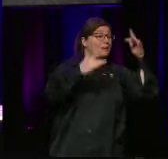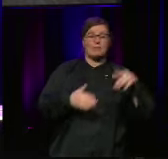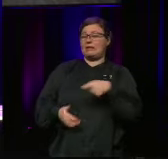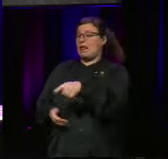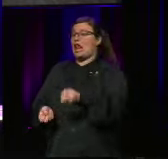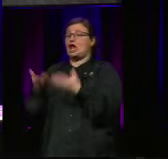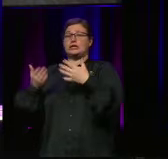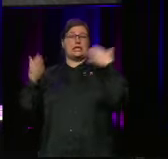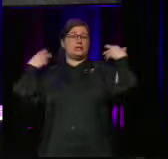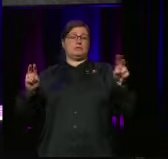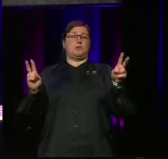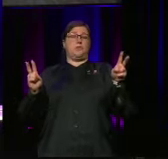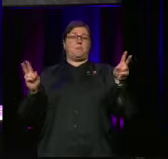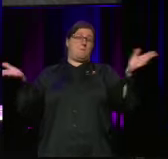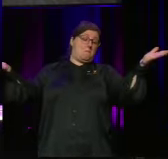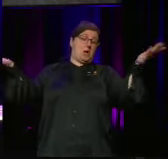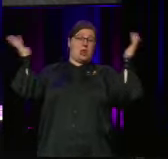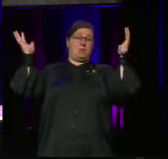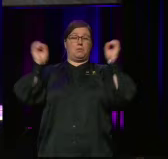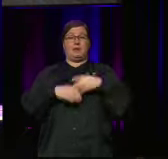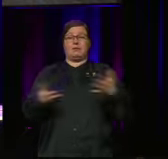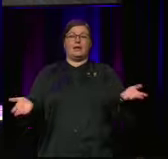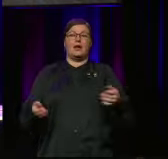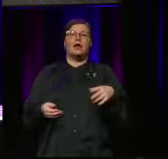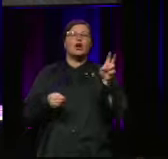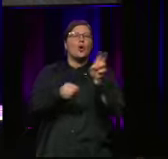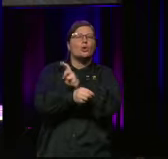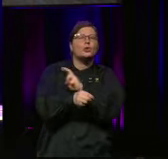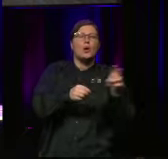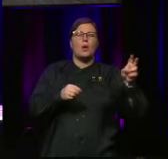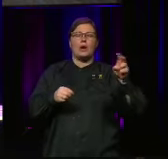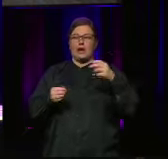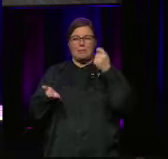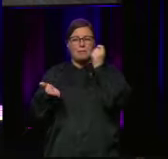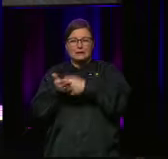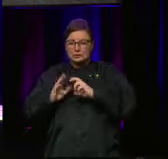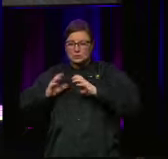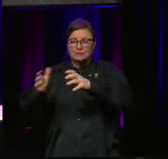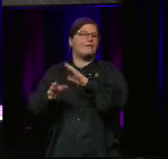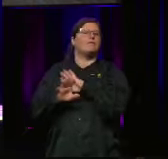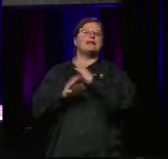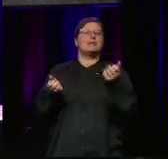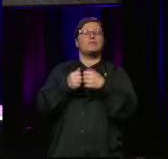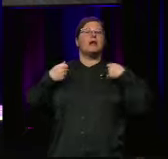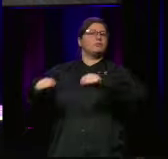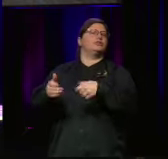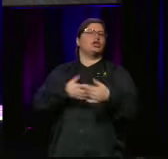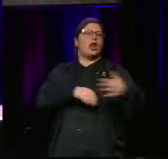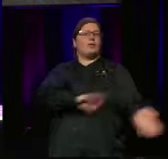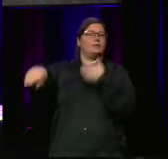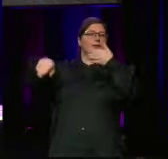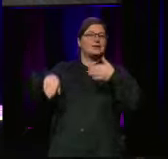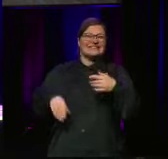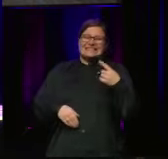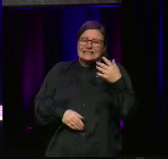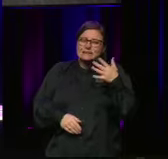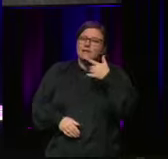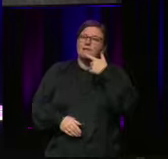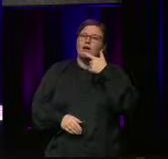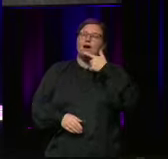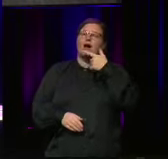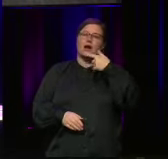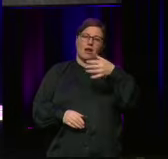snabbt. Utan speciellt mycket kontroll eller insyn i den beslutsgången. Och det är ju också faran med